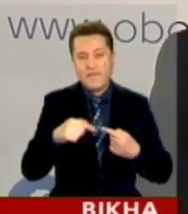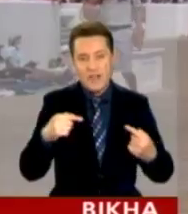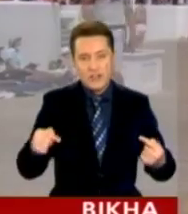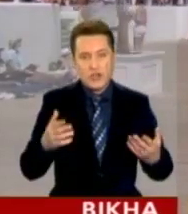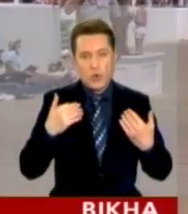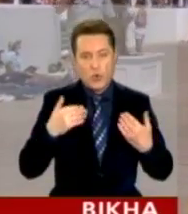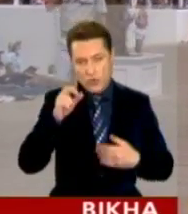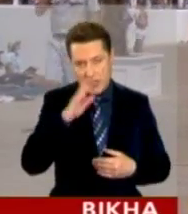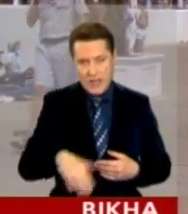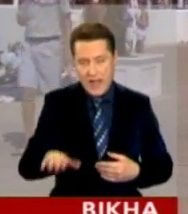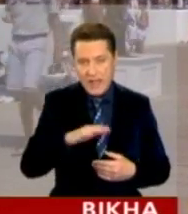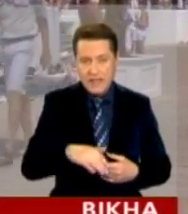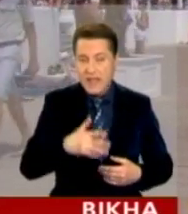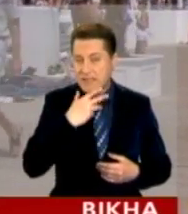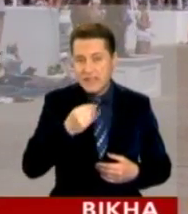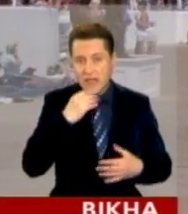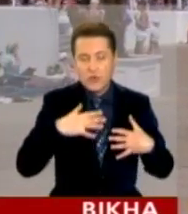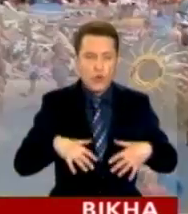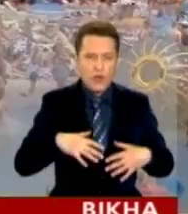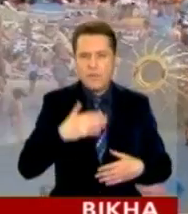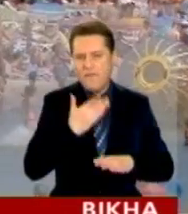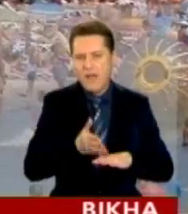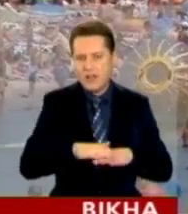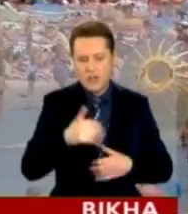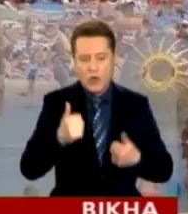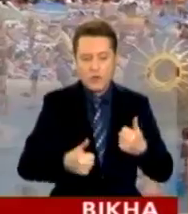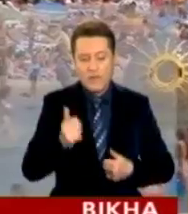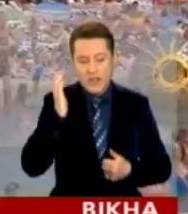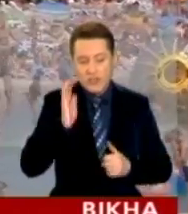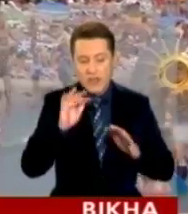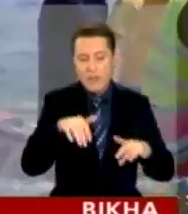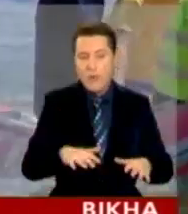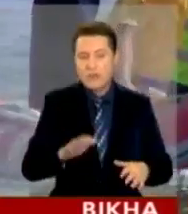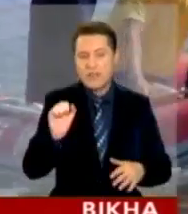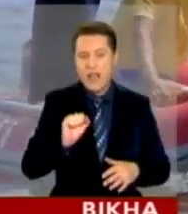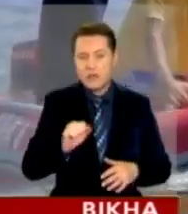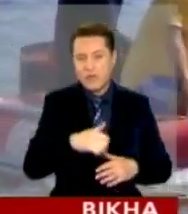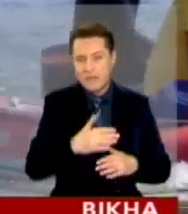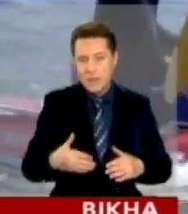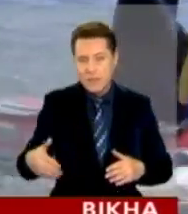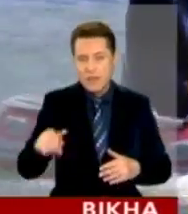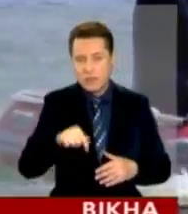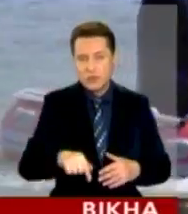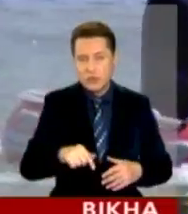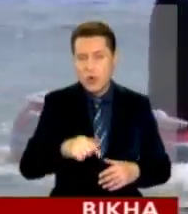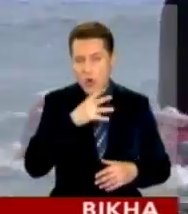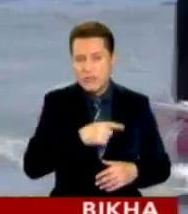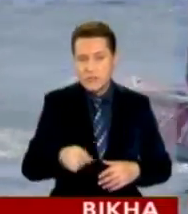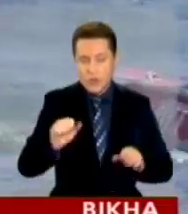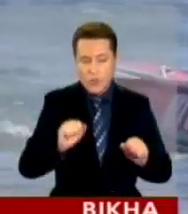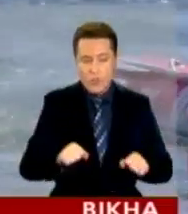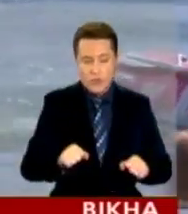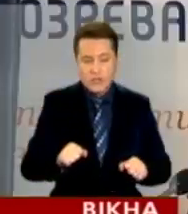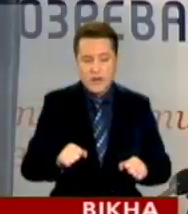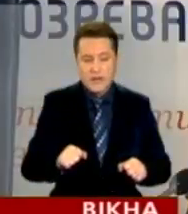країни. Розумію, що з красою Криму важко конкурувати, та все ж Чорноморське та Азовське прибережжя цього сезону може суттєво піднятись.